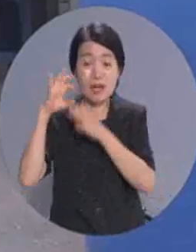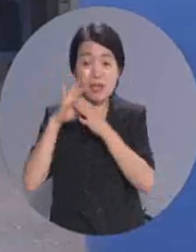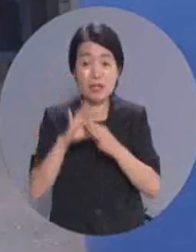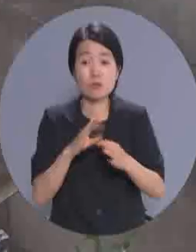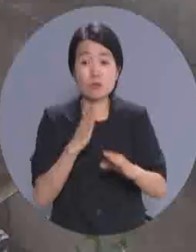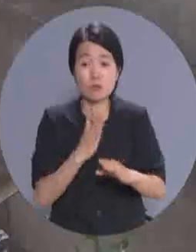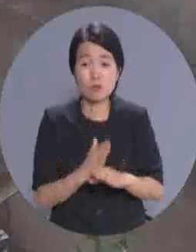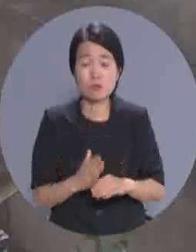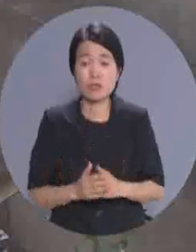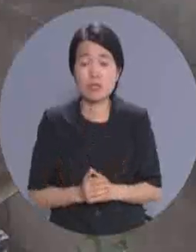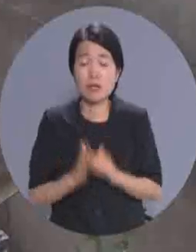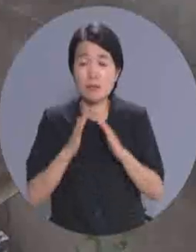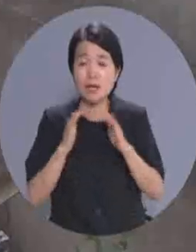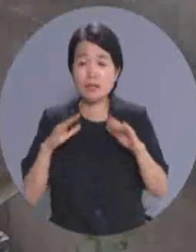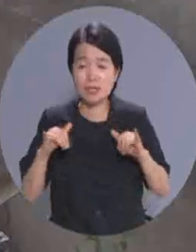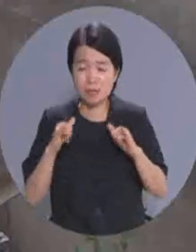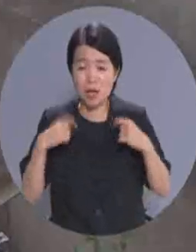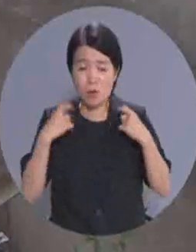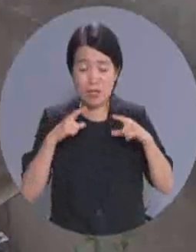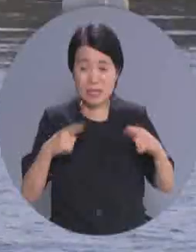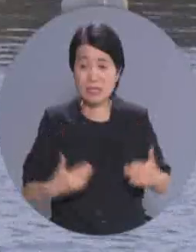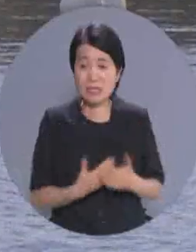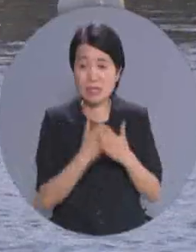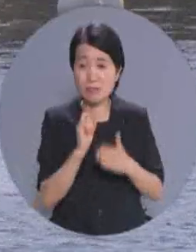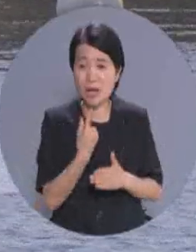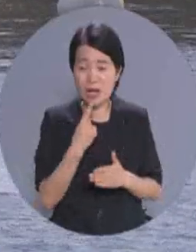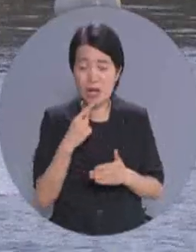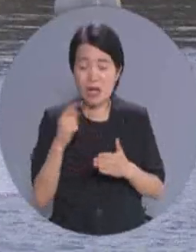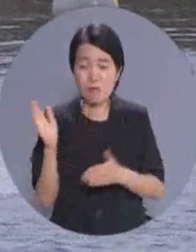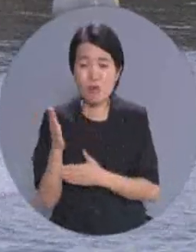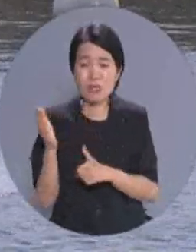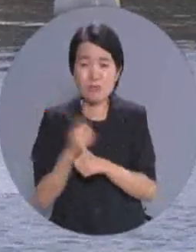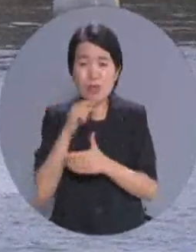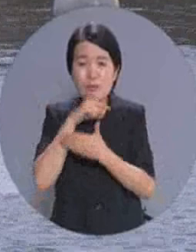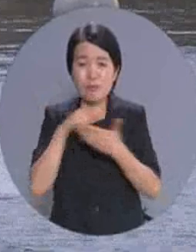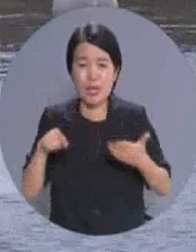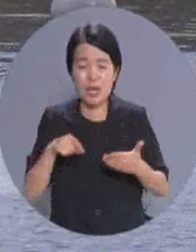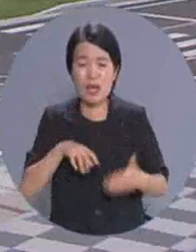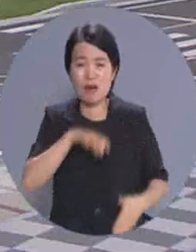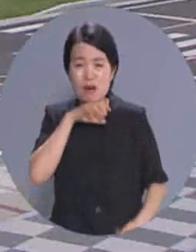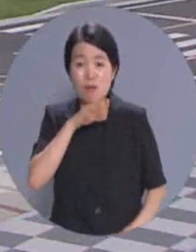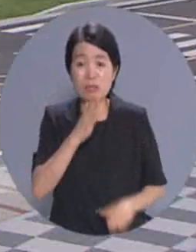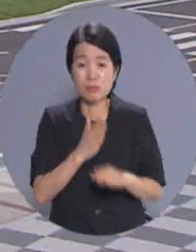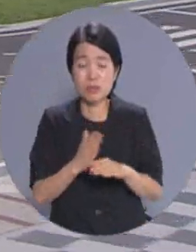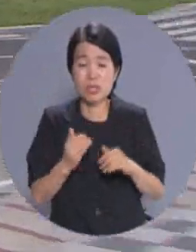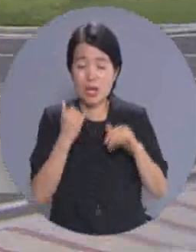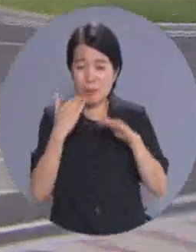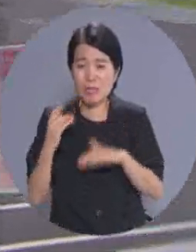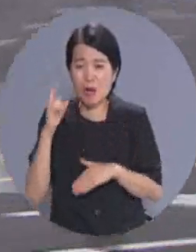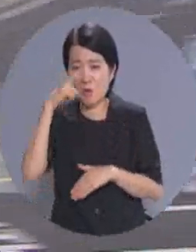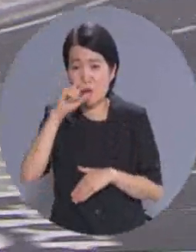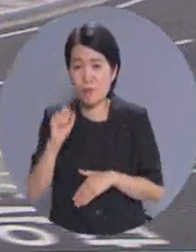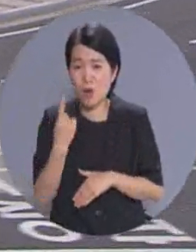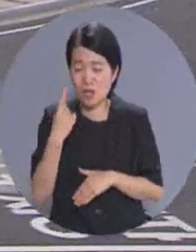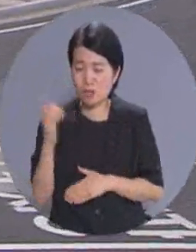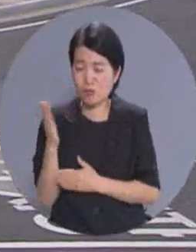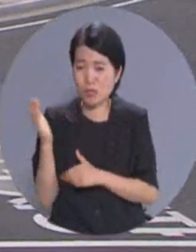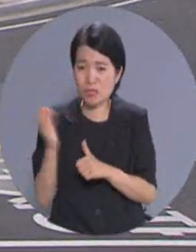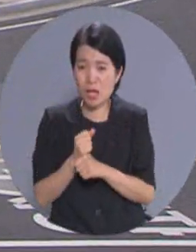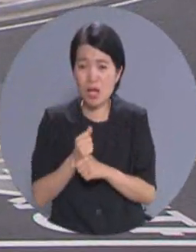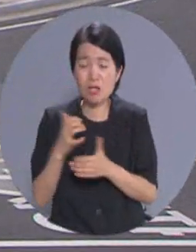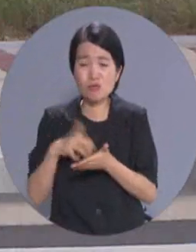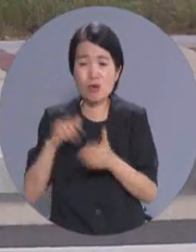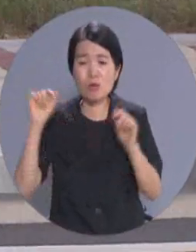있습니다. 주민들은 관광단지 개발로 어업 피해를 호소하고 있습니다. 바다가 오염되면서 어획량이